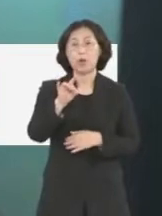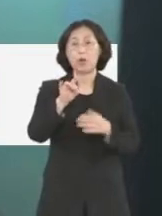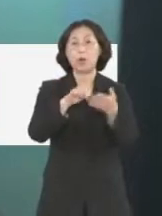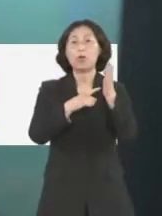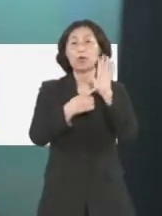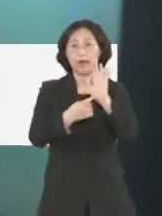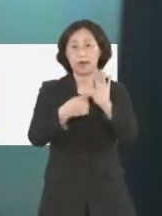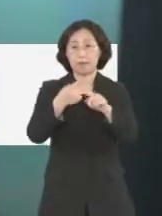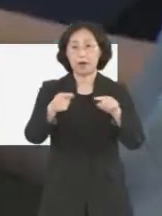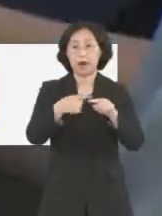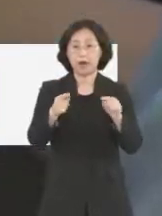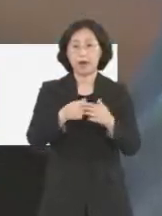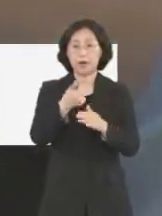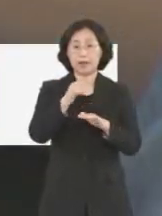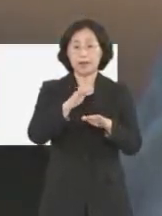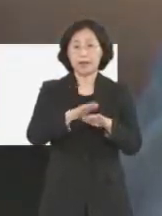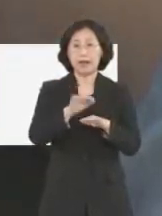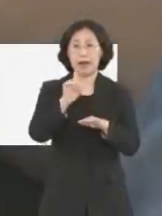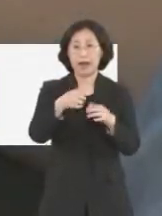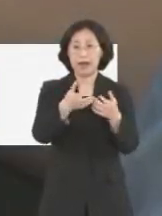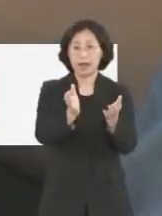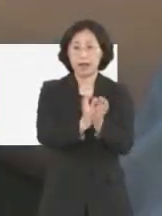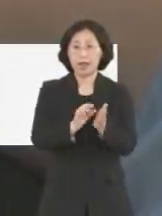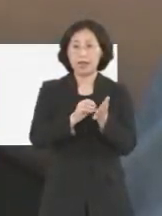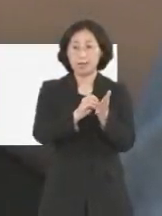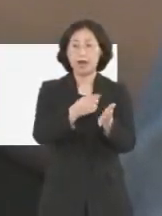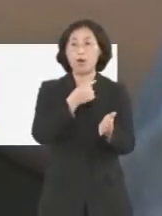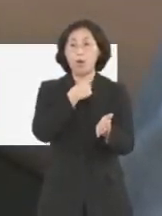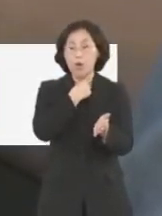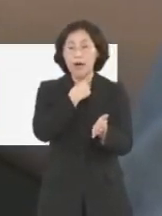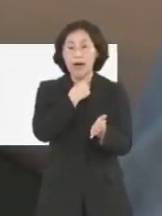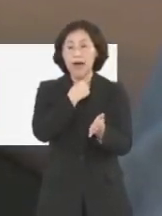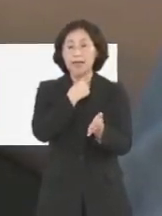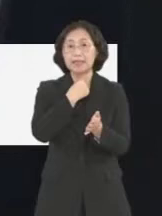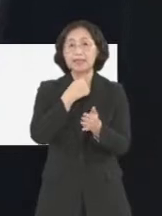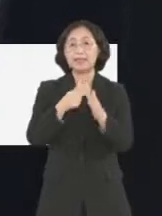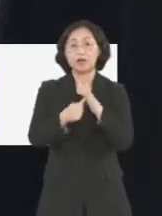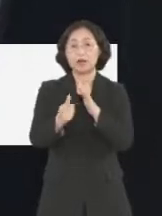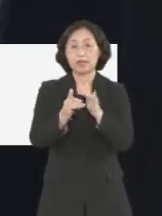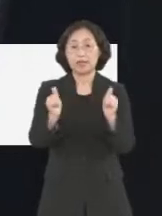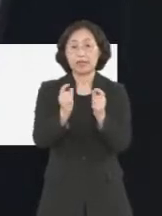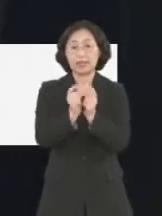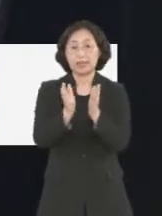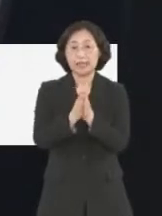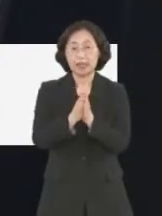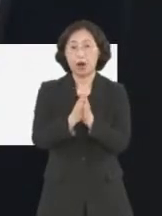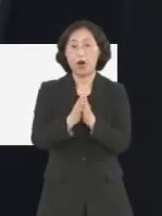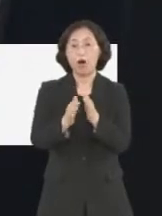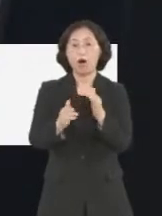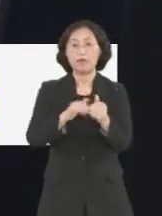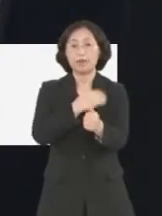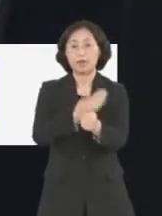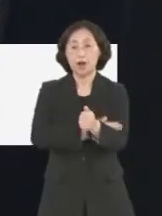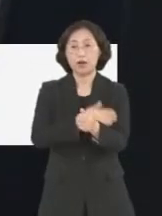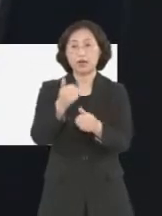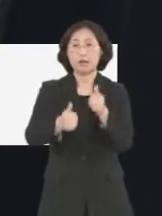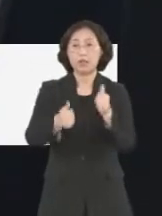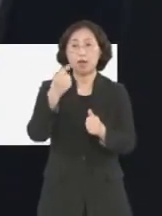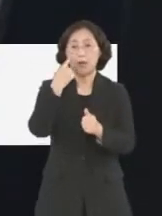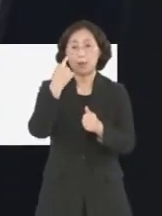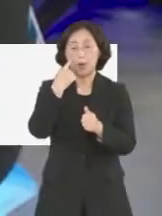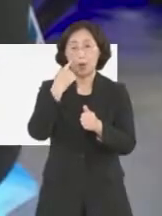대전 프로구단인 대전 하나 CNJ에 입단을 희망하는 아마추어 선수들이 직접 실력을 선보이고 성장